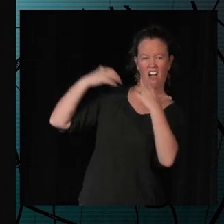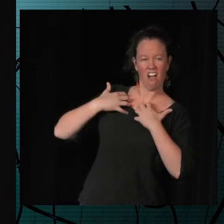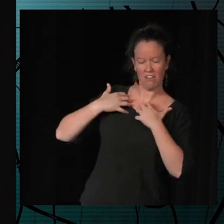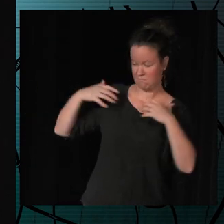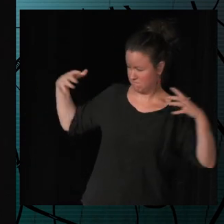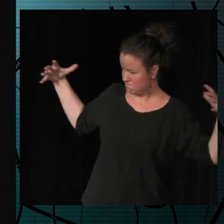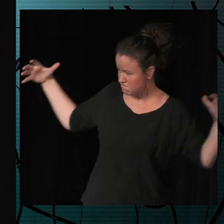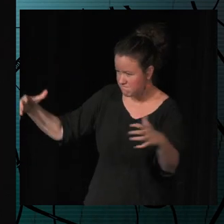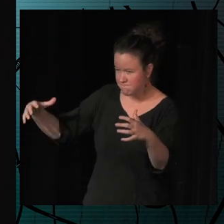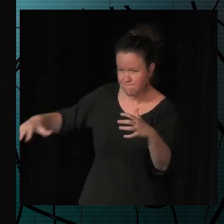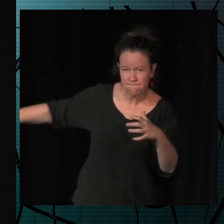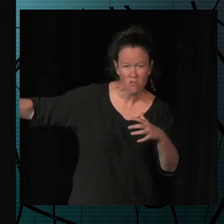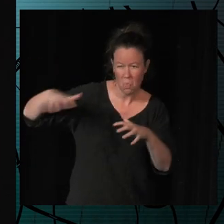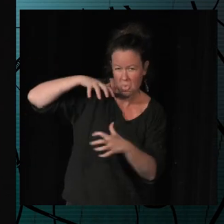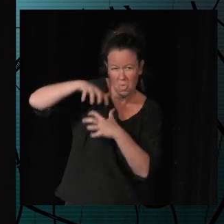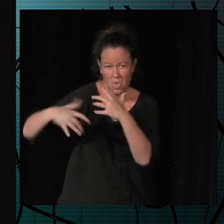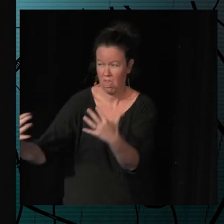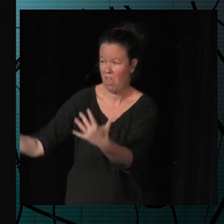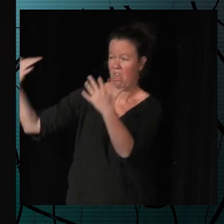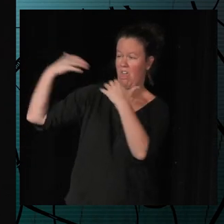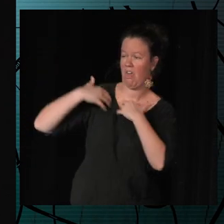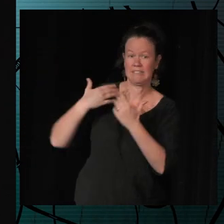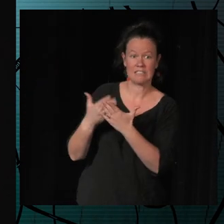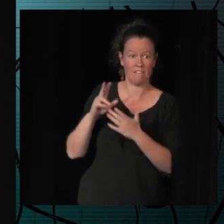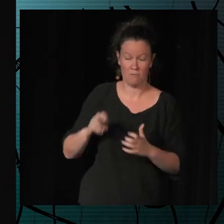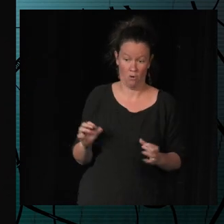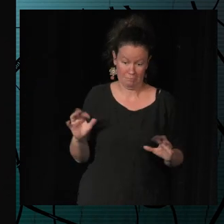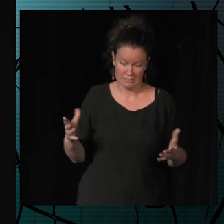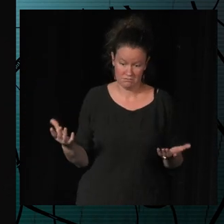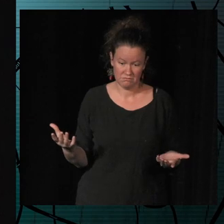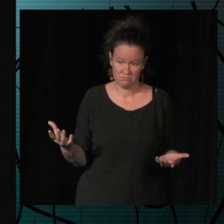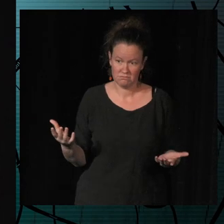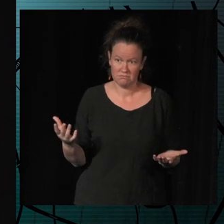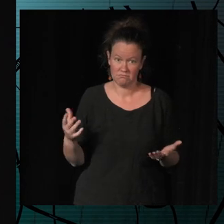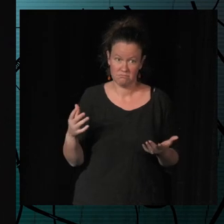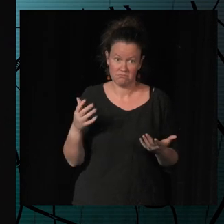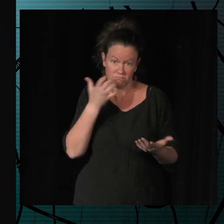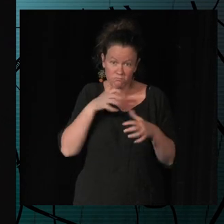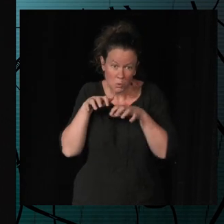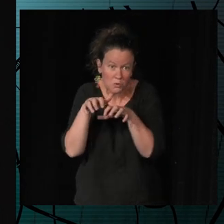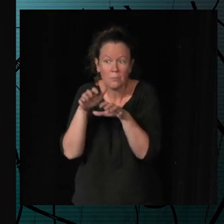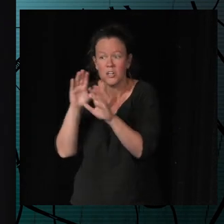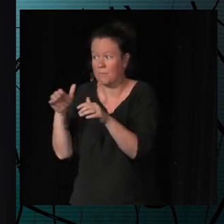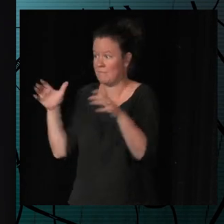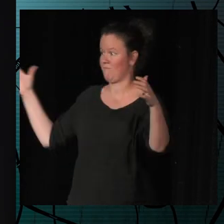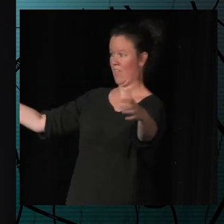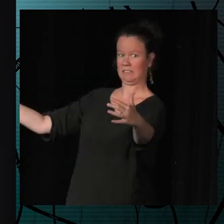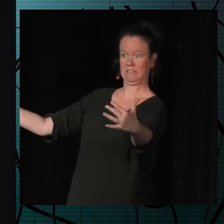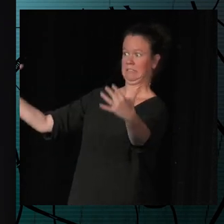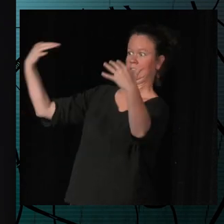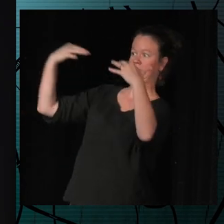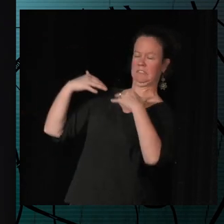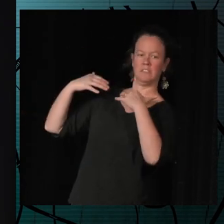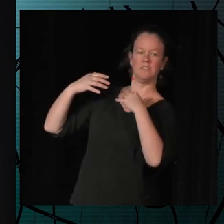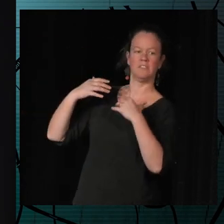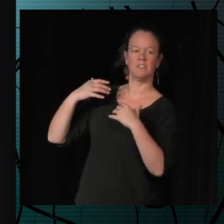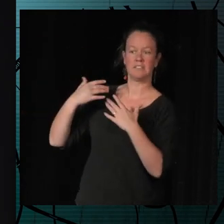entières et là on est vraiment sur le le trop du zombie dévitalisé mais qui représente une une une menace de de masse en fait des